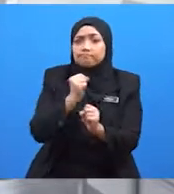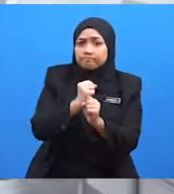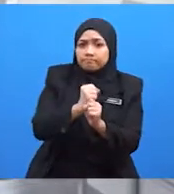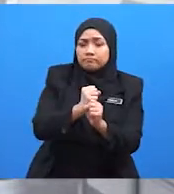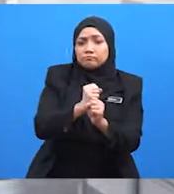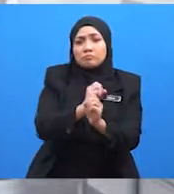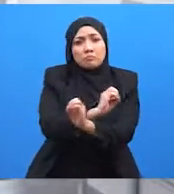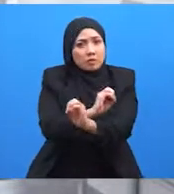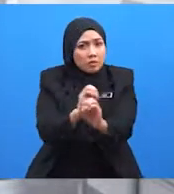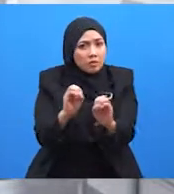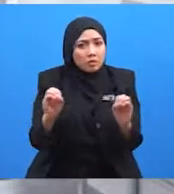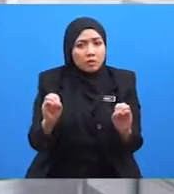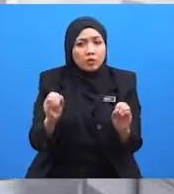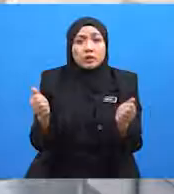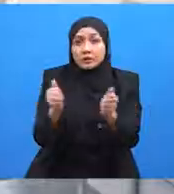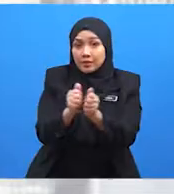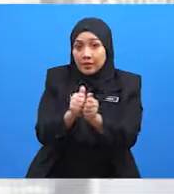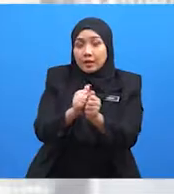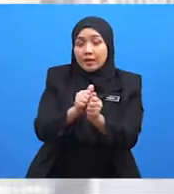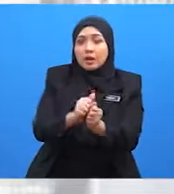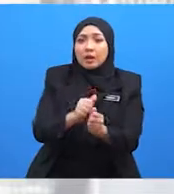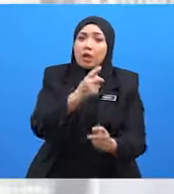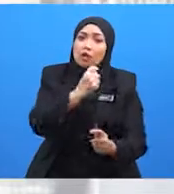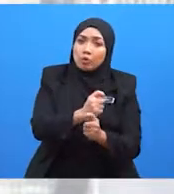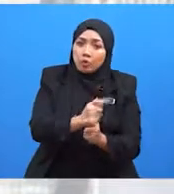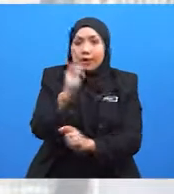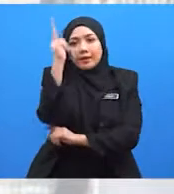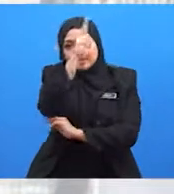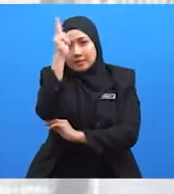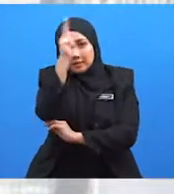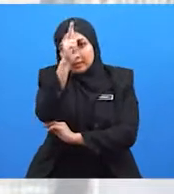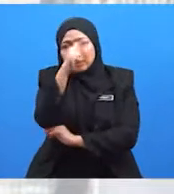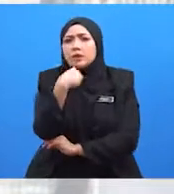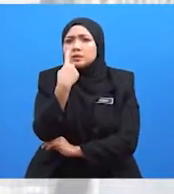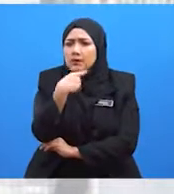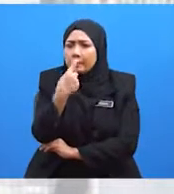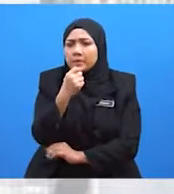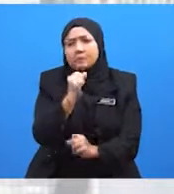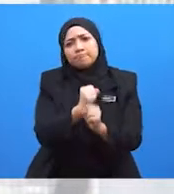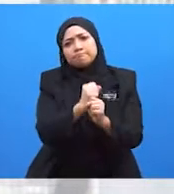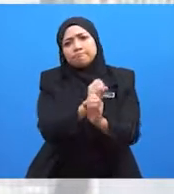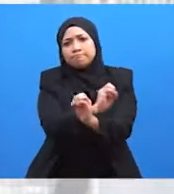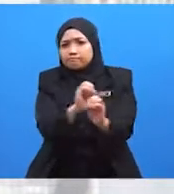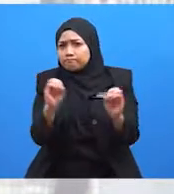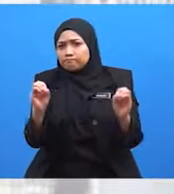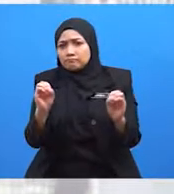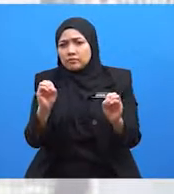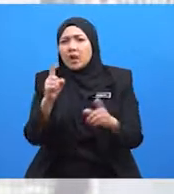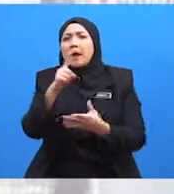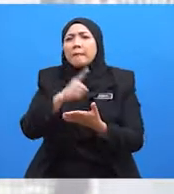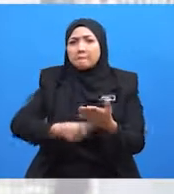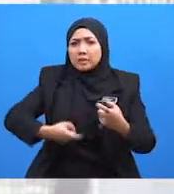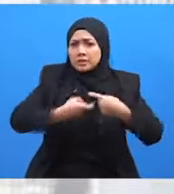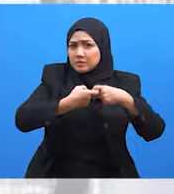dengan peranan kerajaan. Siapa penganggur? Apakah kaitan